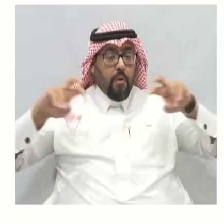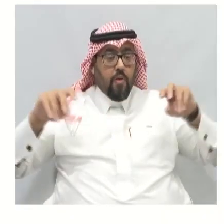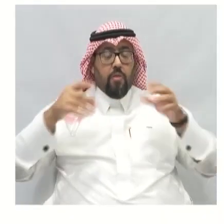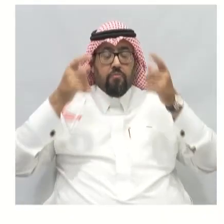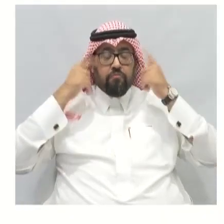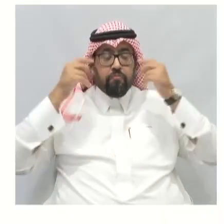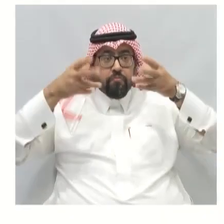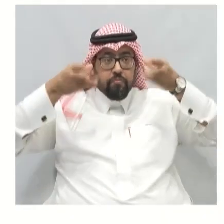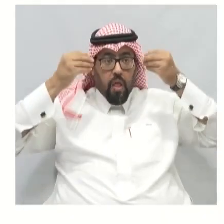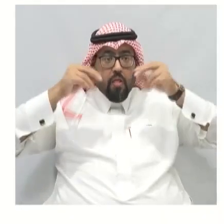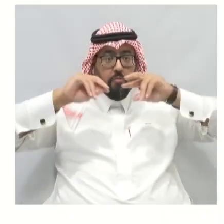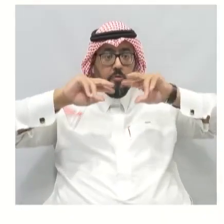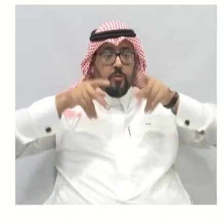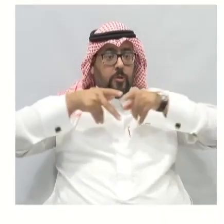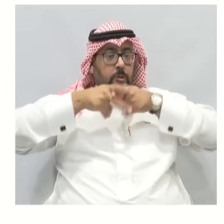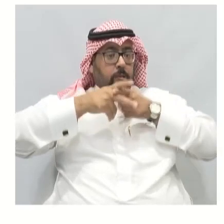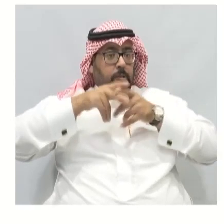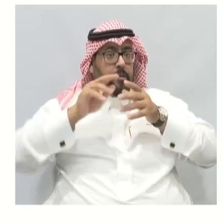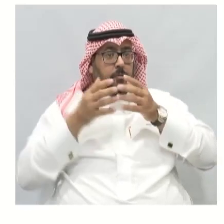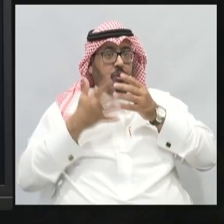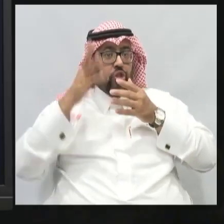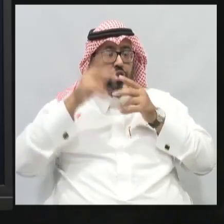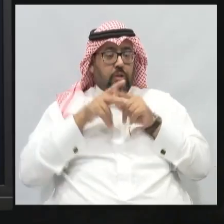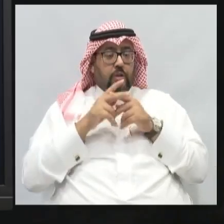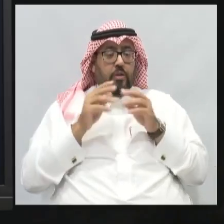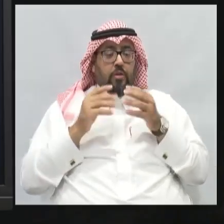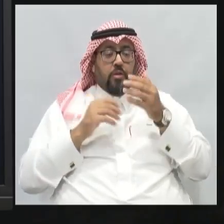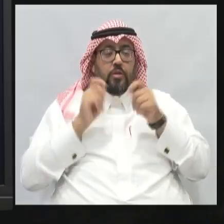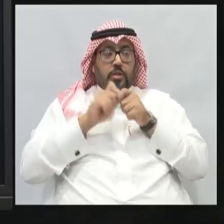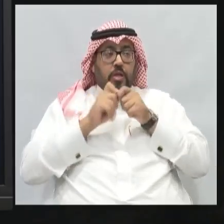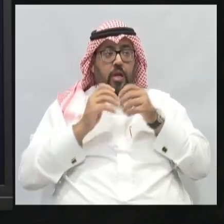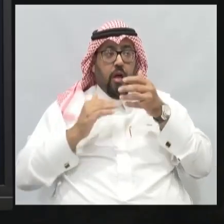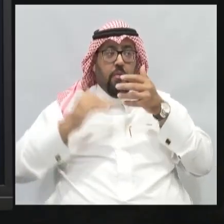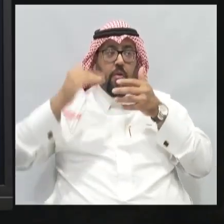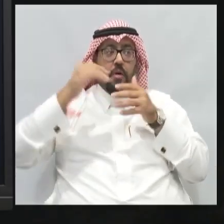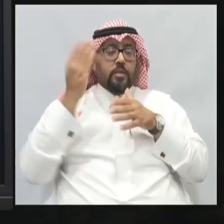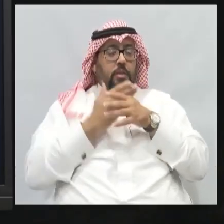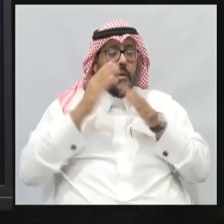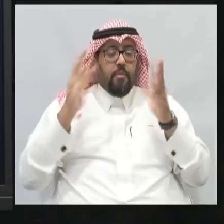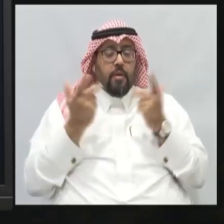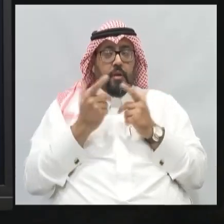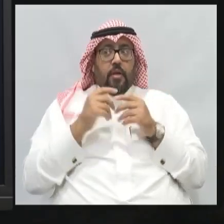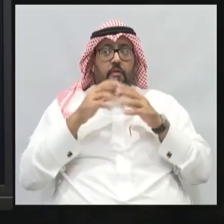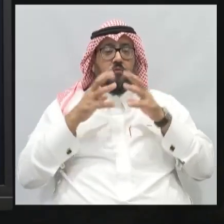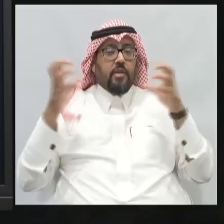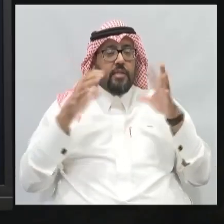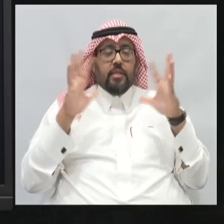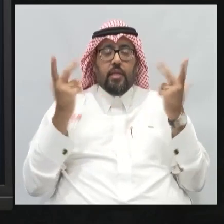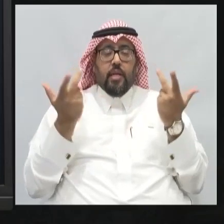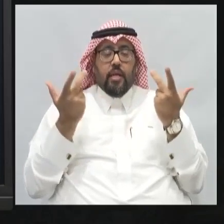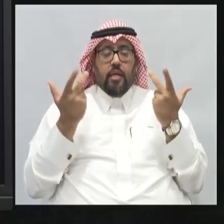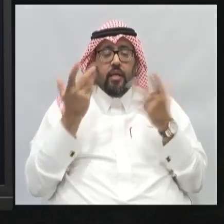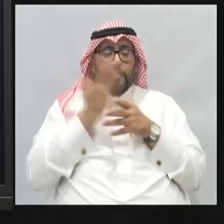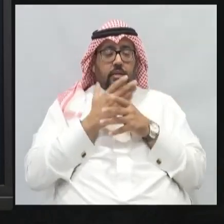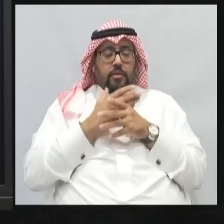والابتكار وهي من الدول الصناعيه المتقدمه لماذا او وضح السبب او فسر ذلك